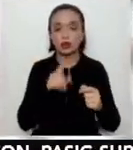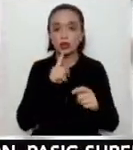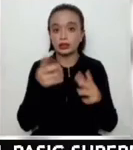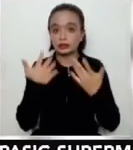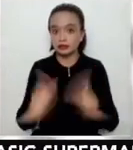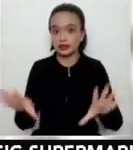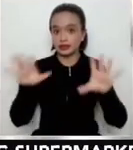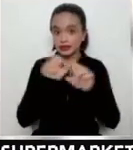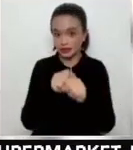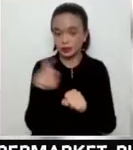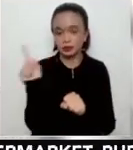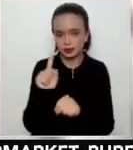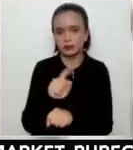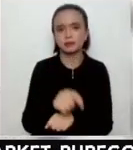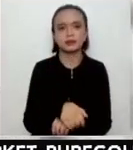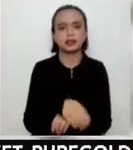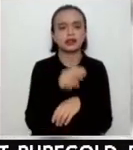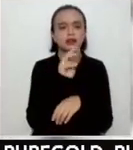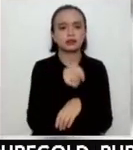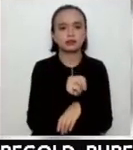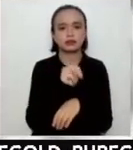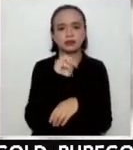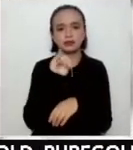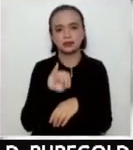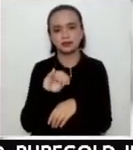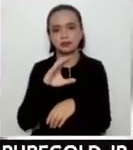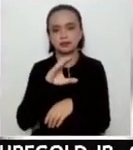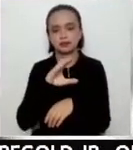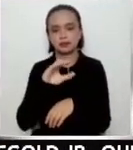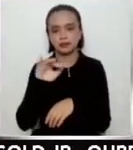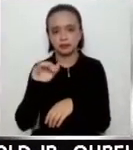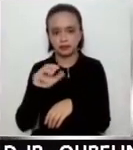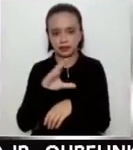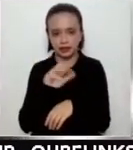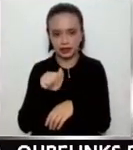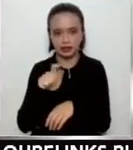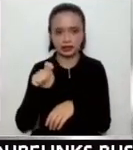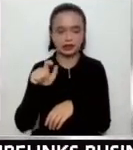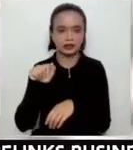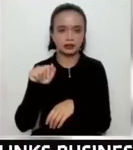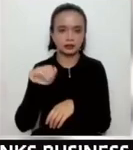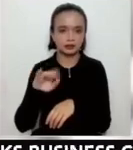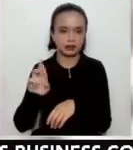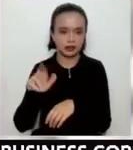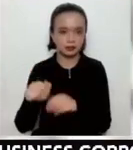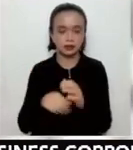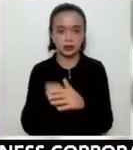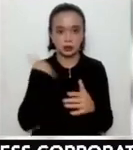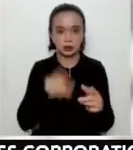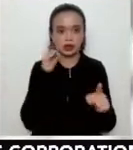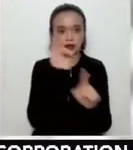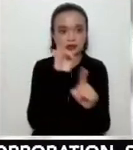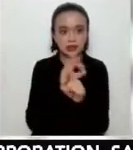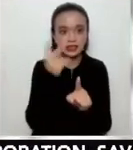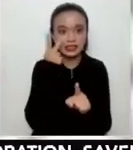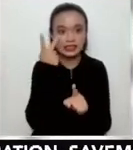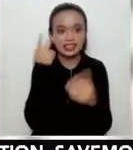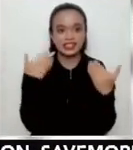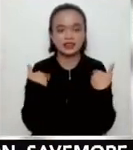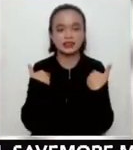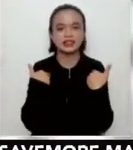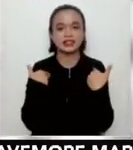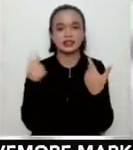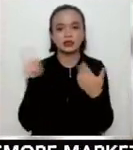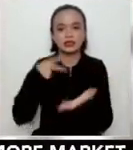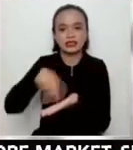hit Kapuso primetime series na Maria Clara at Ibarra. Di magkamayaw ang fans nang may pa-sweet dance pa ang dalawa